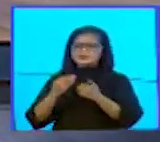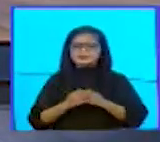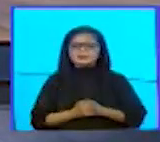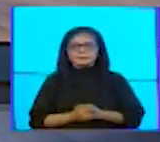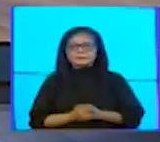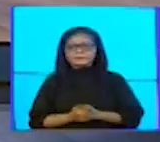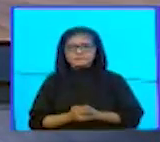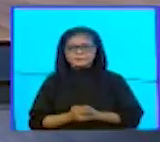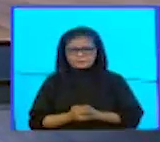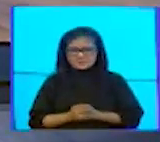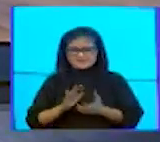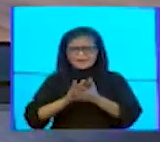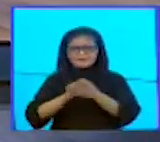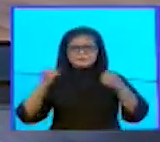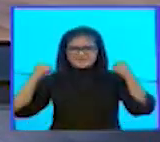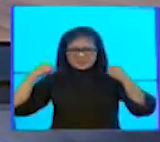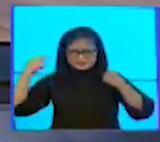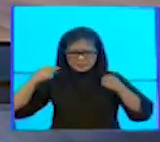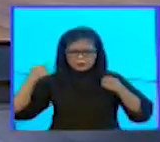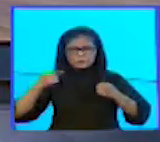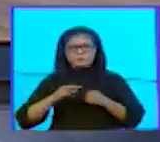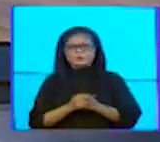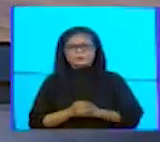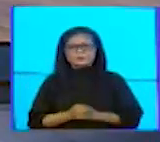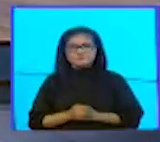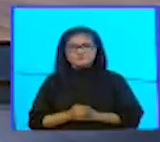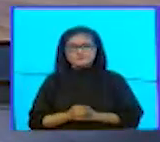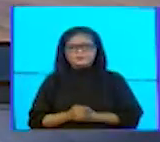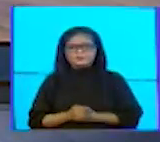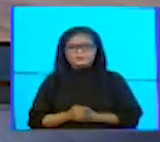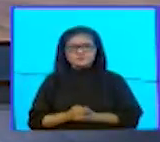sekali lagi Salam sehat selalu dari tim kami disini the lightning asli